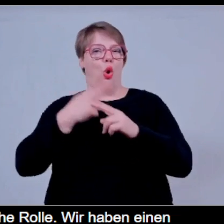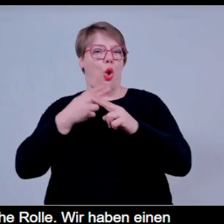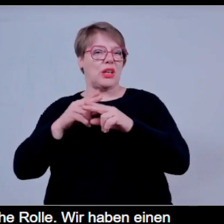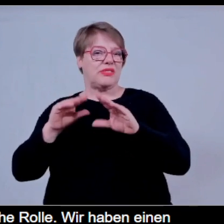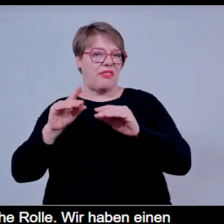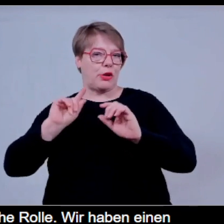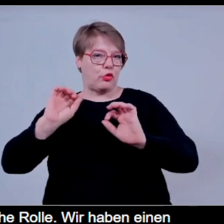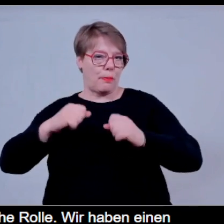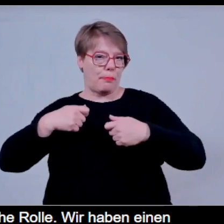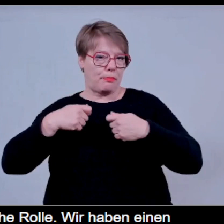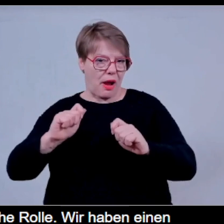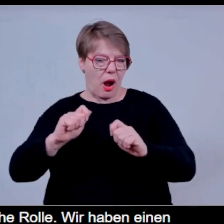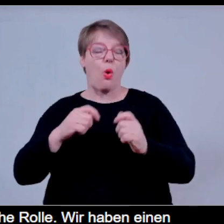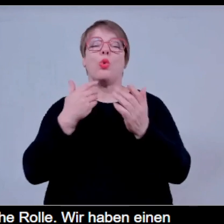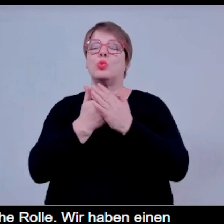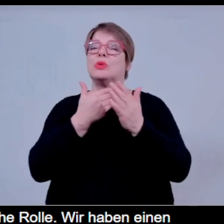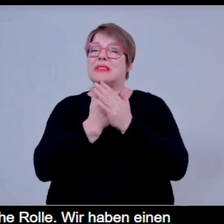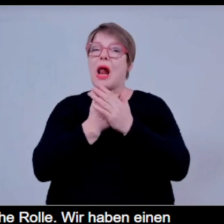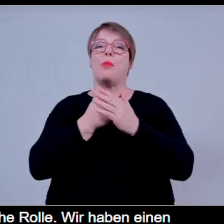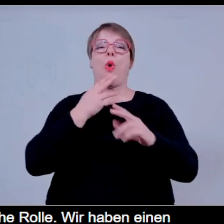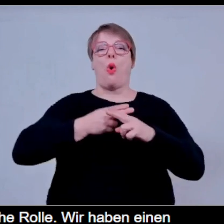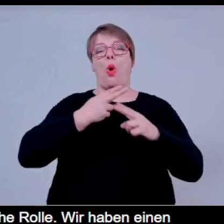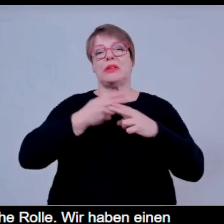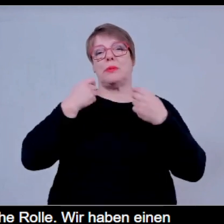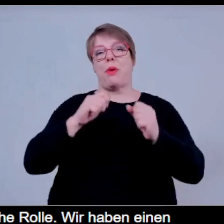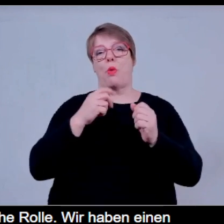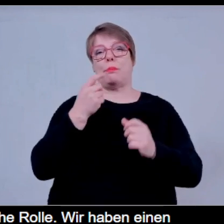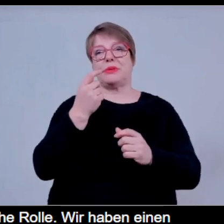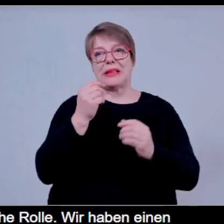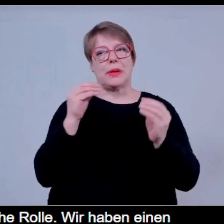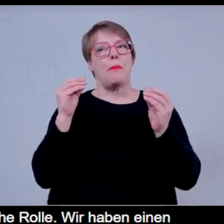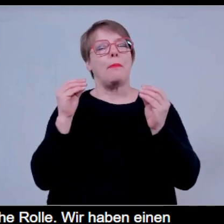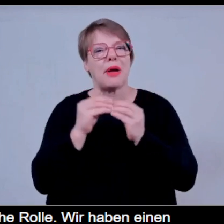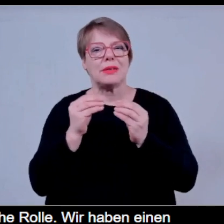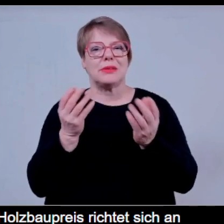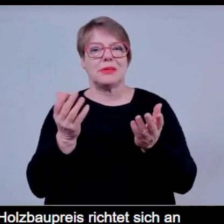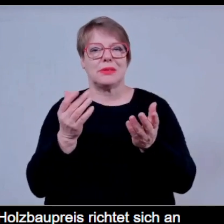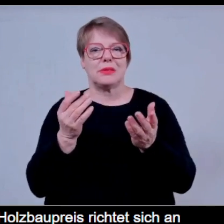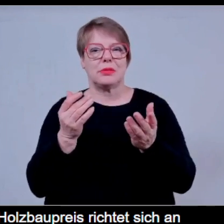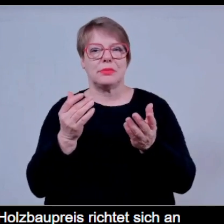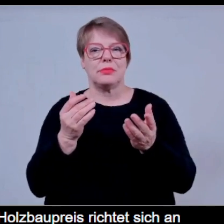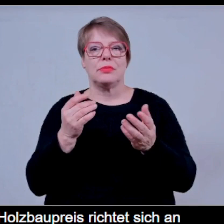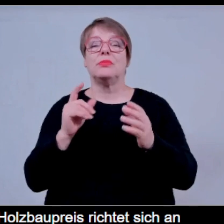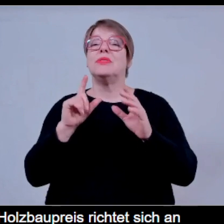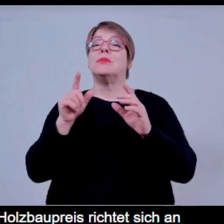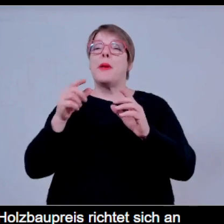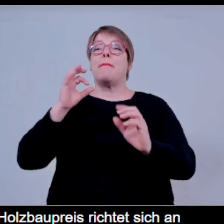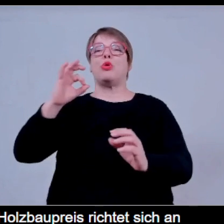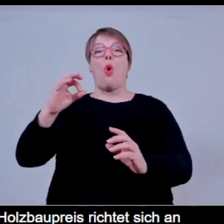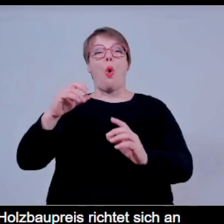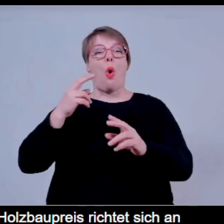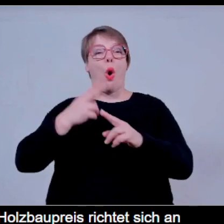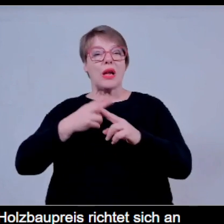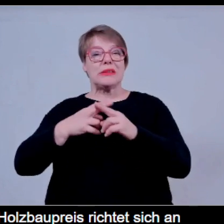jeweils 10.000 Euro. Wir stellen insgesamt also 140.000 Euro zur Verfügung. Die Bewerber können ihre Maßnahmen ab dem 16. Dezember